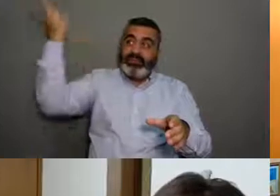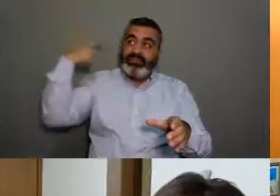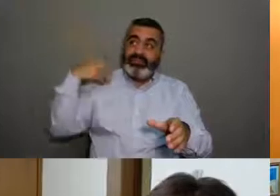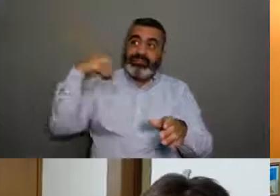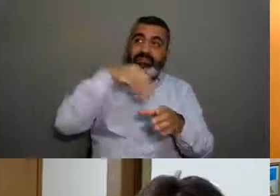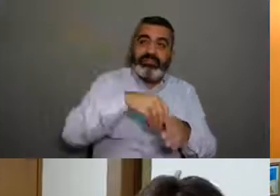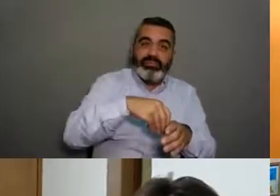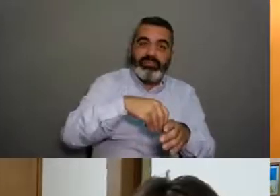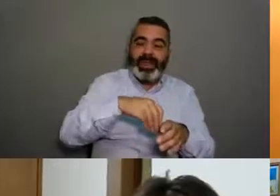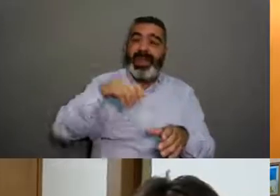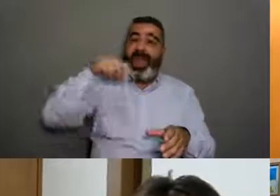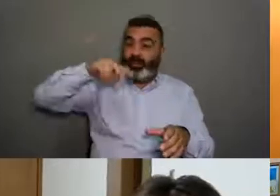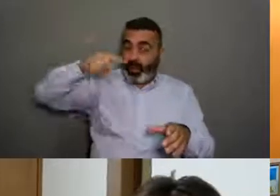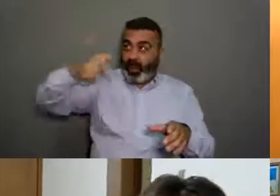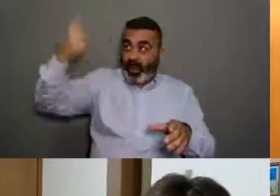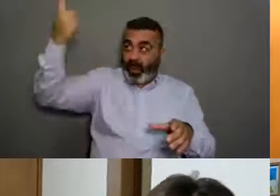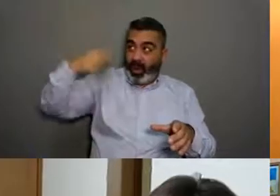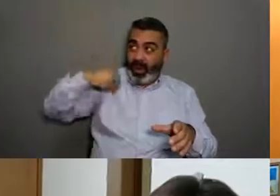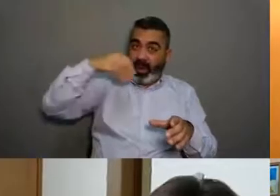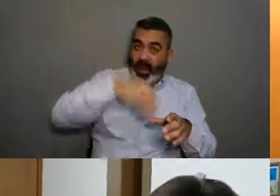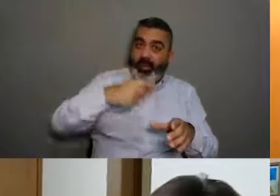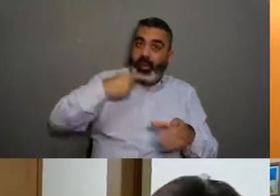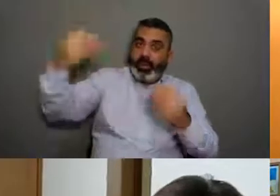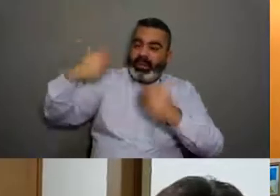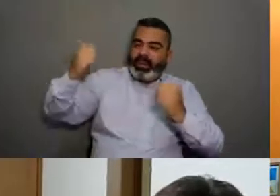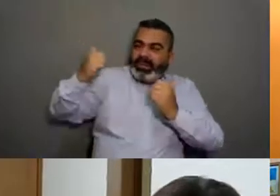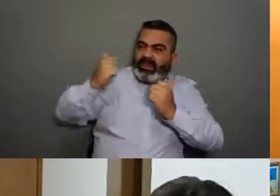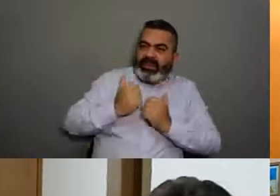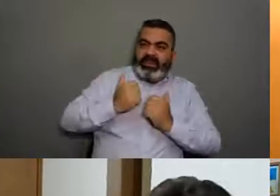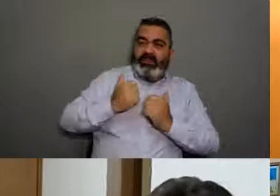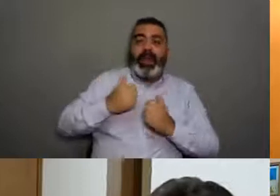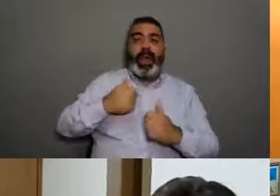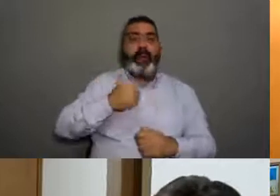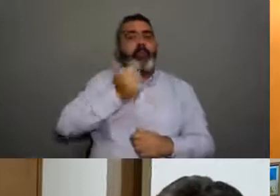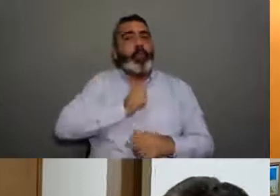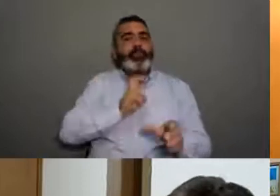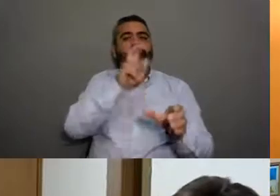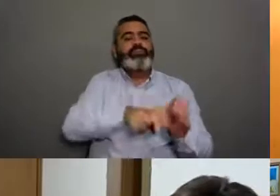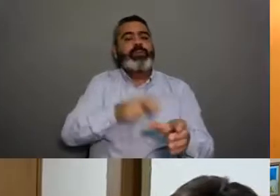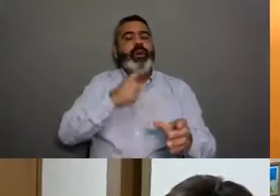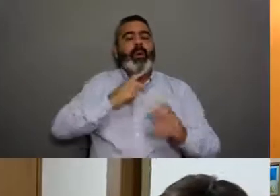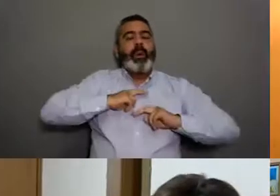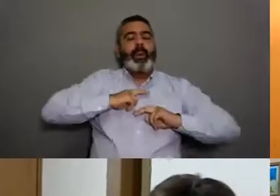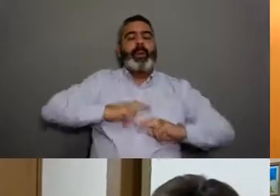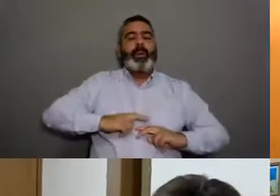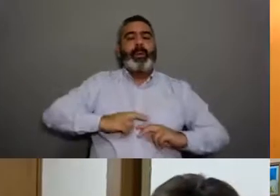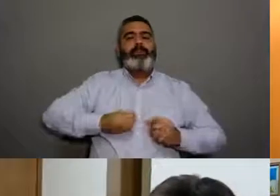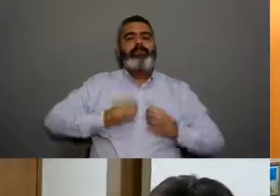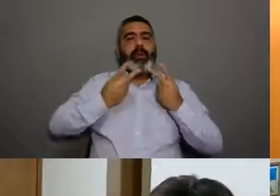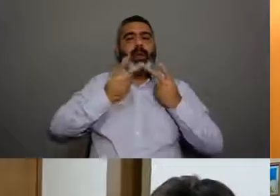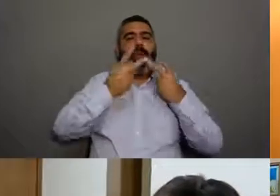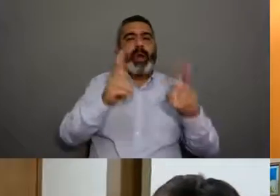δεύτερη περίπτωση είναι πολύ πιο καταπιεστική από την πρώτη, στην οποία μπορεί να έχουμε ή να μας δίνεται το δικαίωμα